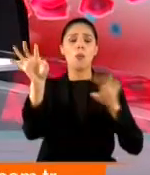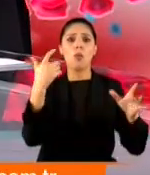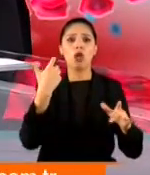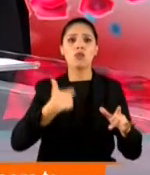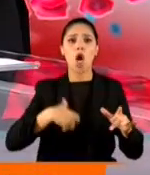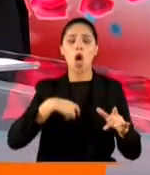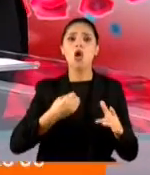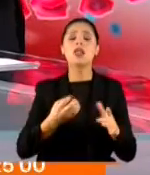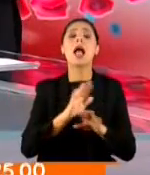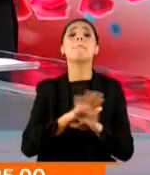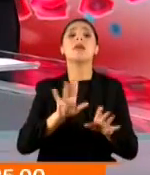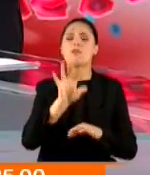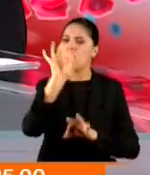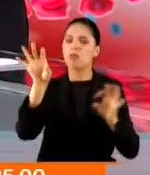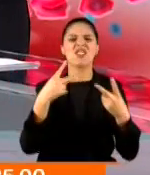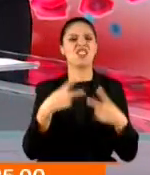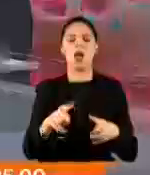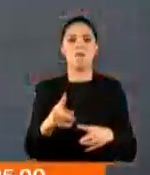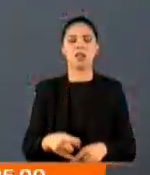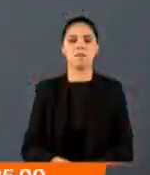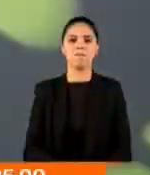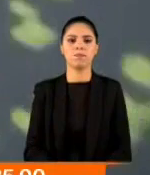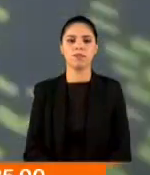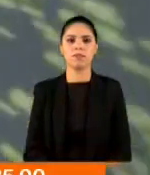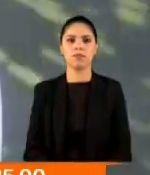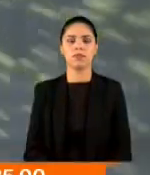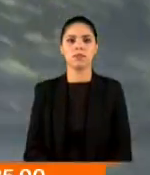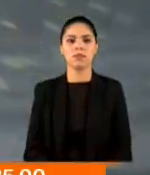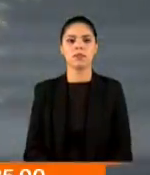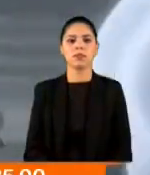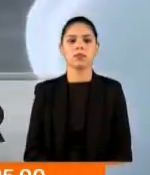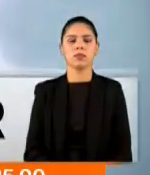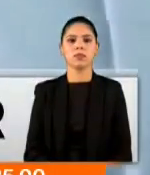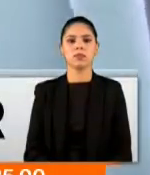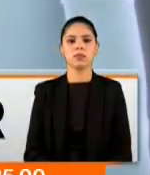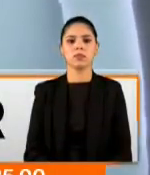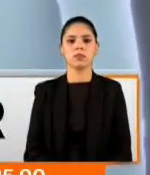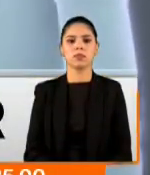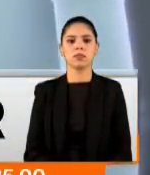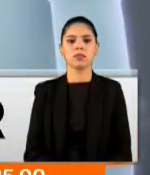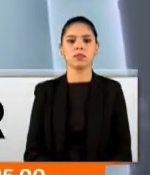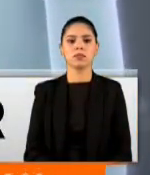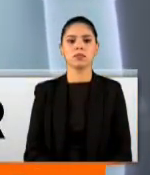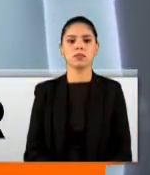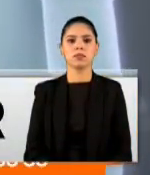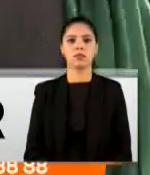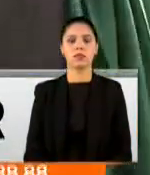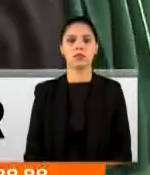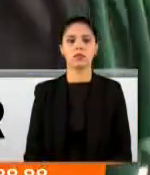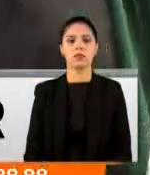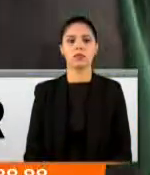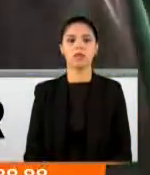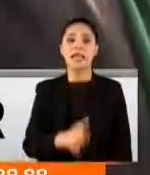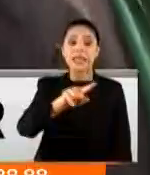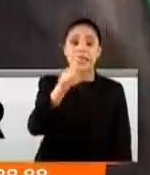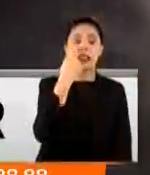bulaşıcılık özelliğini de yitirmiyor. That are expelled from the nose or mouth when a person with COVID-19 coughs or exhales.